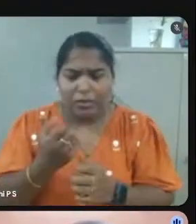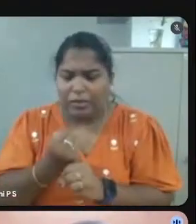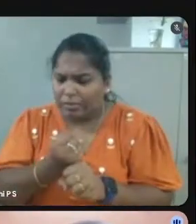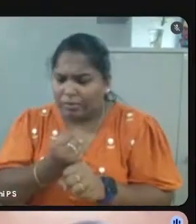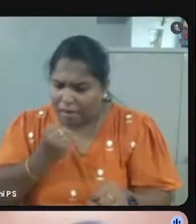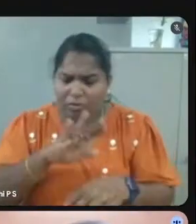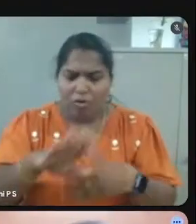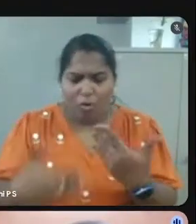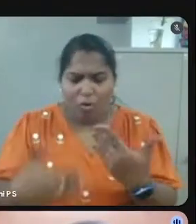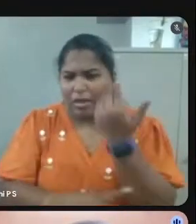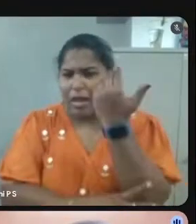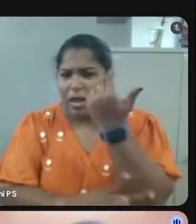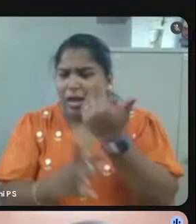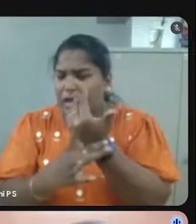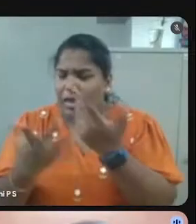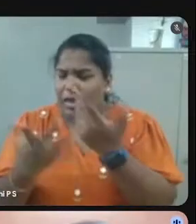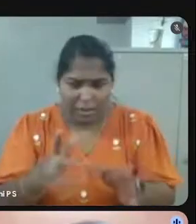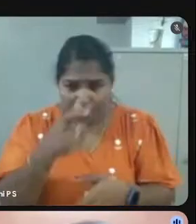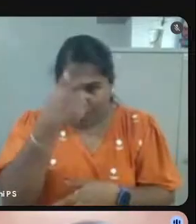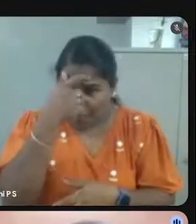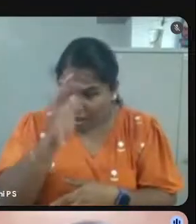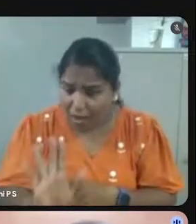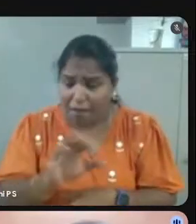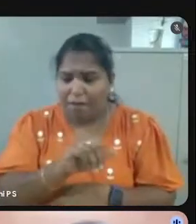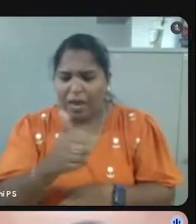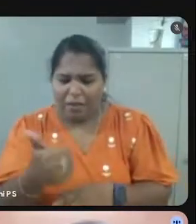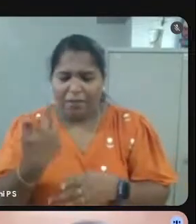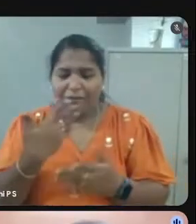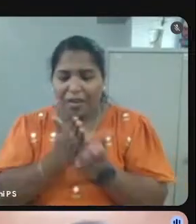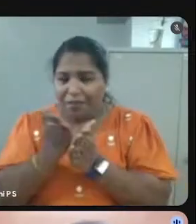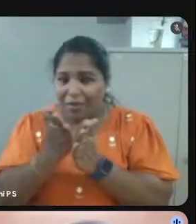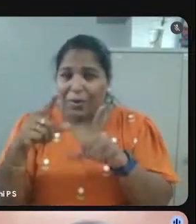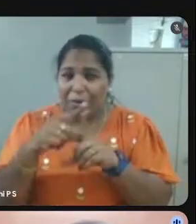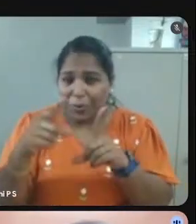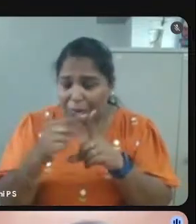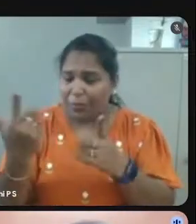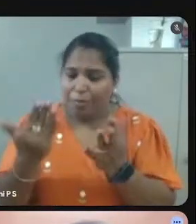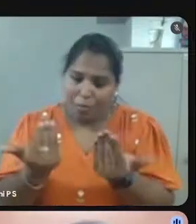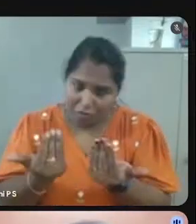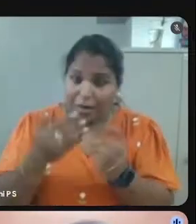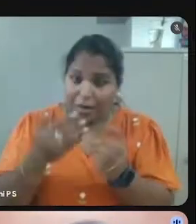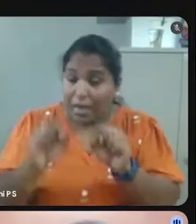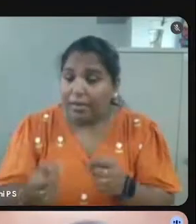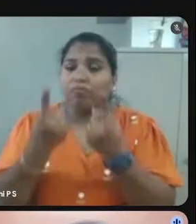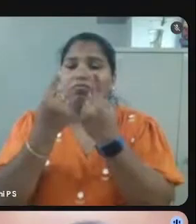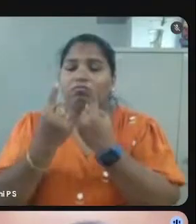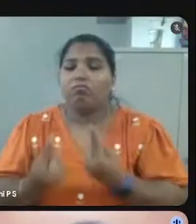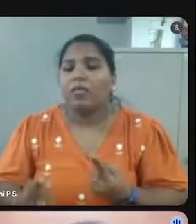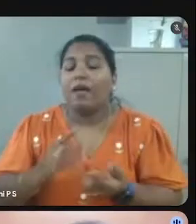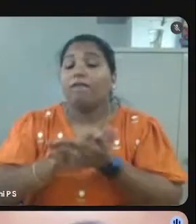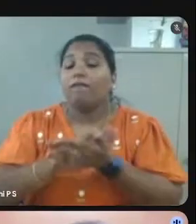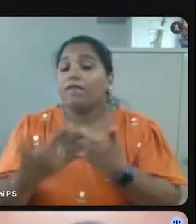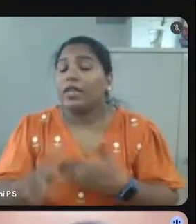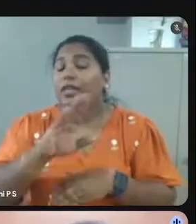എന്തെങ്കിലും പ്രോബ്ലം ഉണ്ടോ, അല്ലെങ്കിൽ വേറെ എന്തെങ്കിലും പൊസിഷൻസ് പറഞ്ഞു കൊടുത്താൽ അവർക്ക് ആ സെക്ഷൽ ആക്ടിവിറ്റി കംപ്ലീറ്റ് ചെയ്യാൻ പറ്റുമോ എന്ന് നോക്കിയിട്ട് അവർ